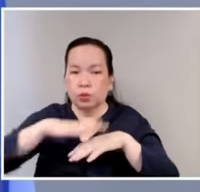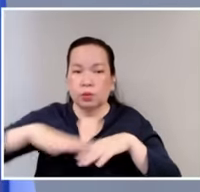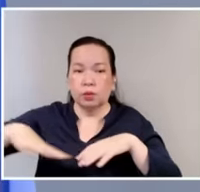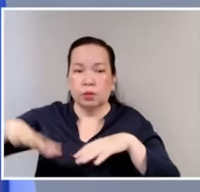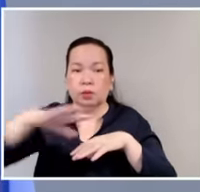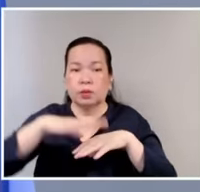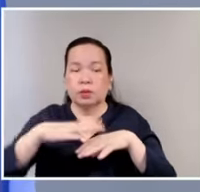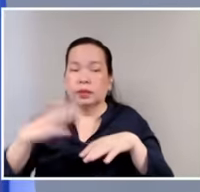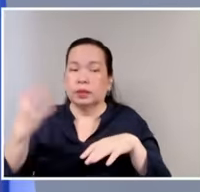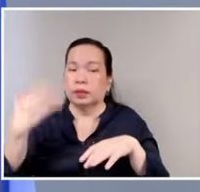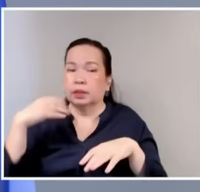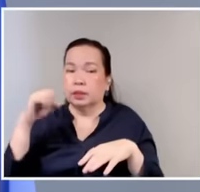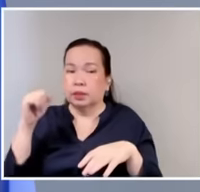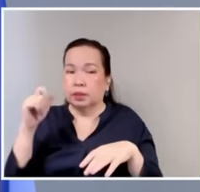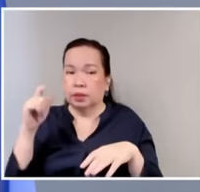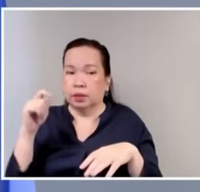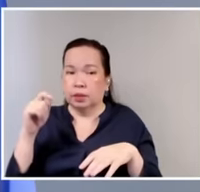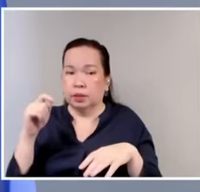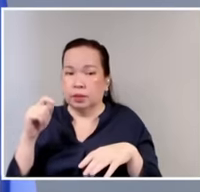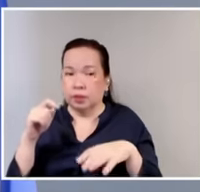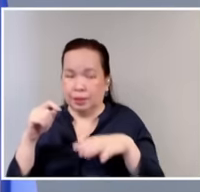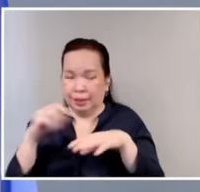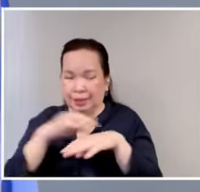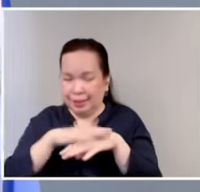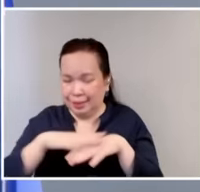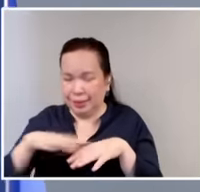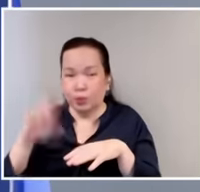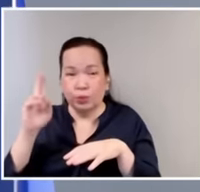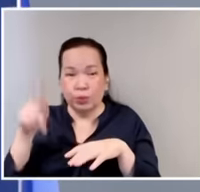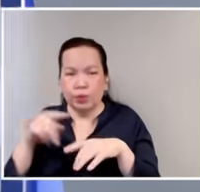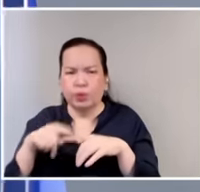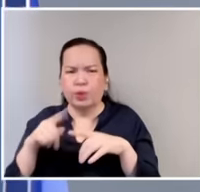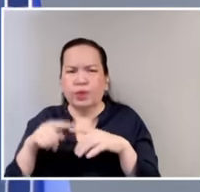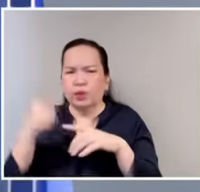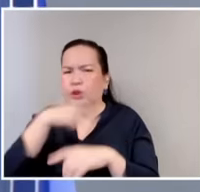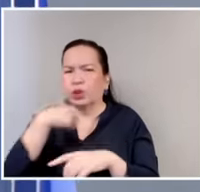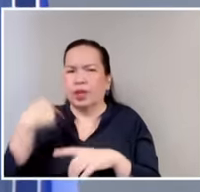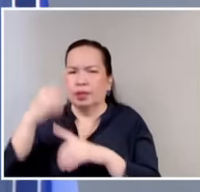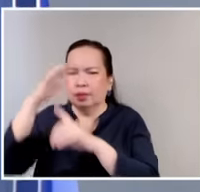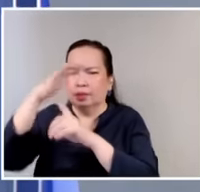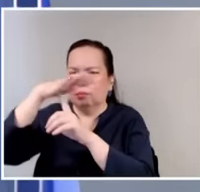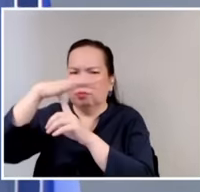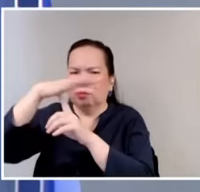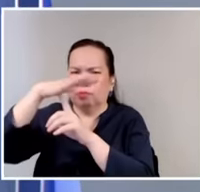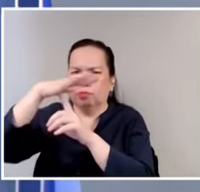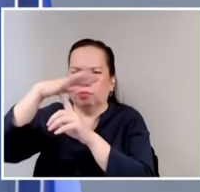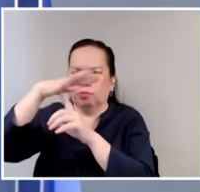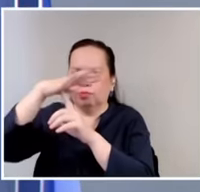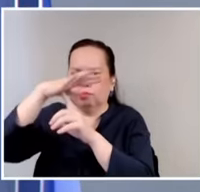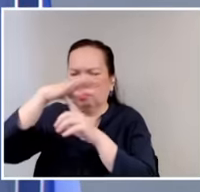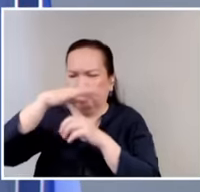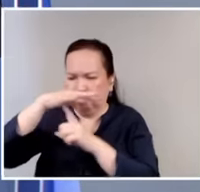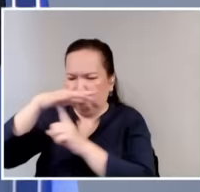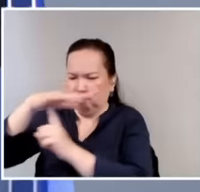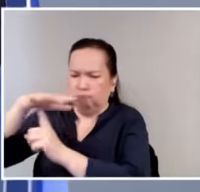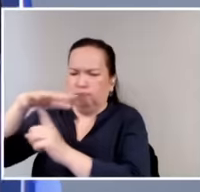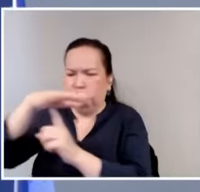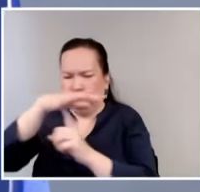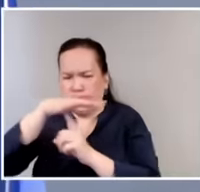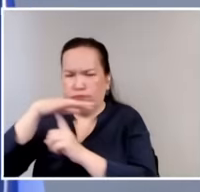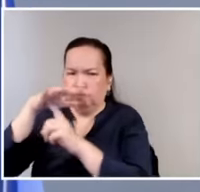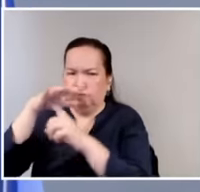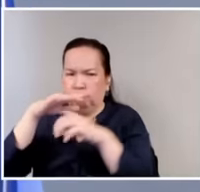Ito'y habang pinaiikutan naman ng Chinese Navy helicopter ang ilang pang researchers na nasa itaas